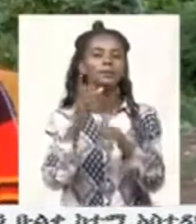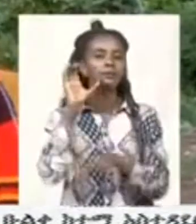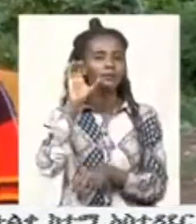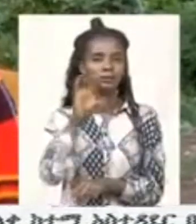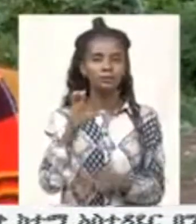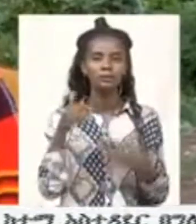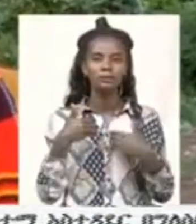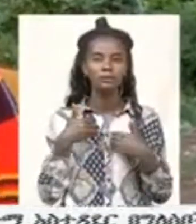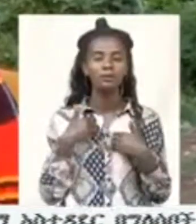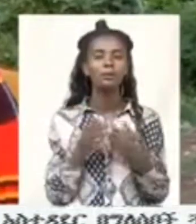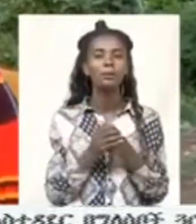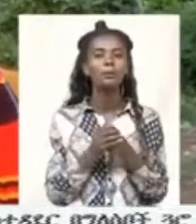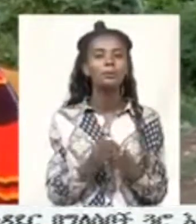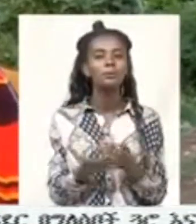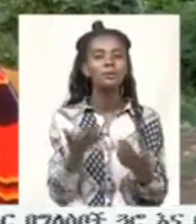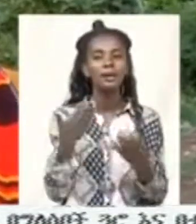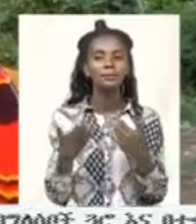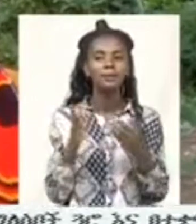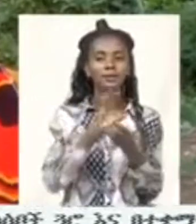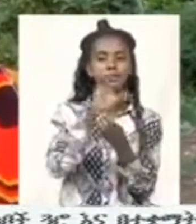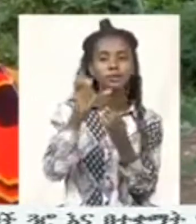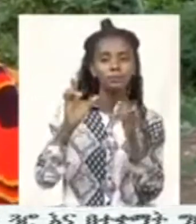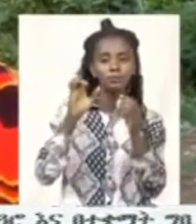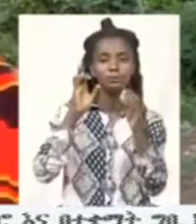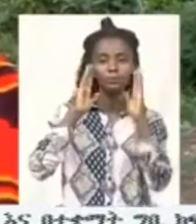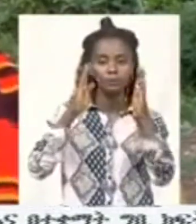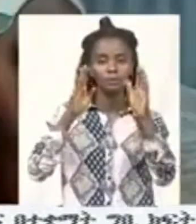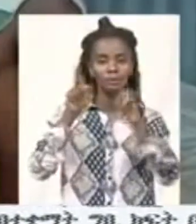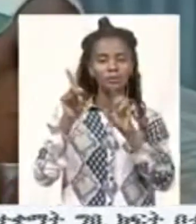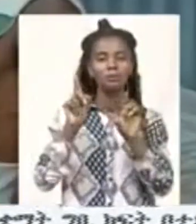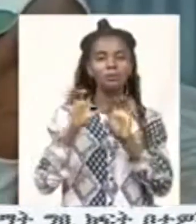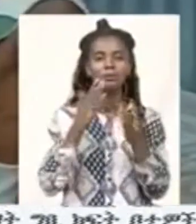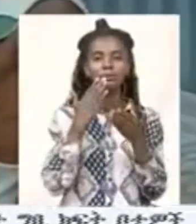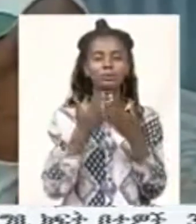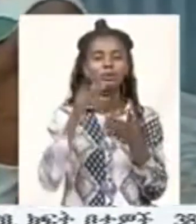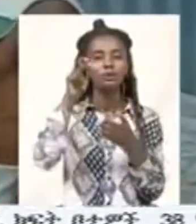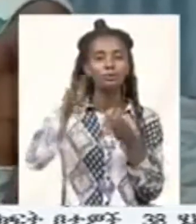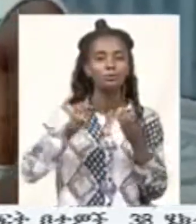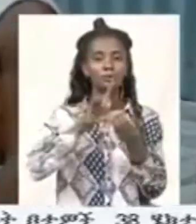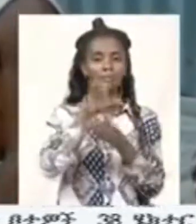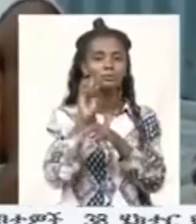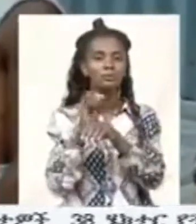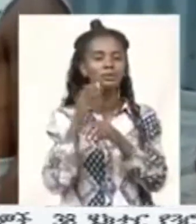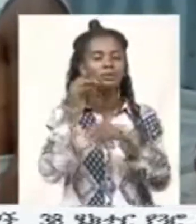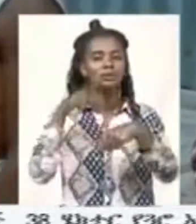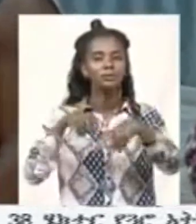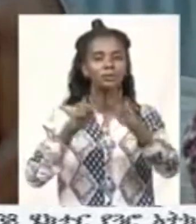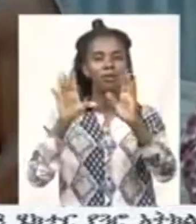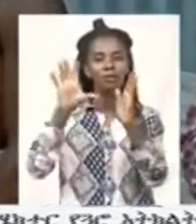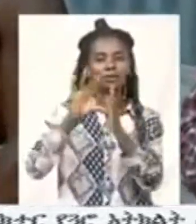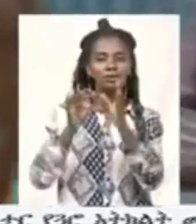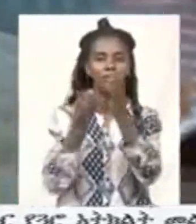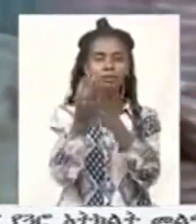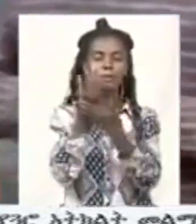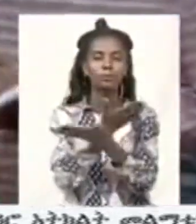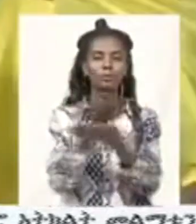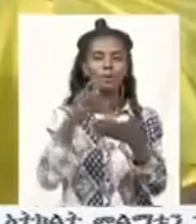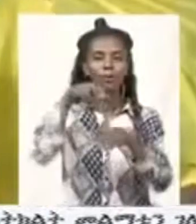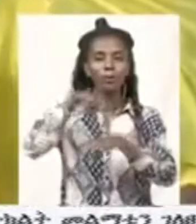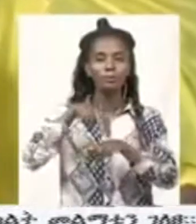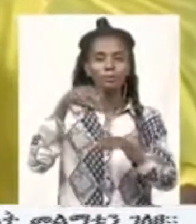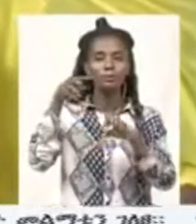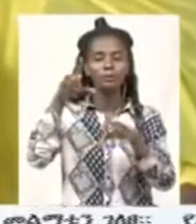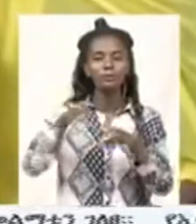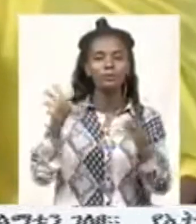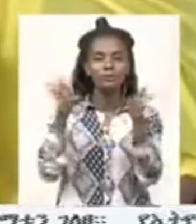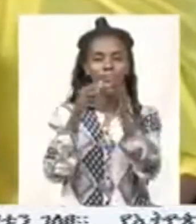ግዴታም ስላለበት ምናልባት ክልሉ የትኩረት አቅጣጫ ቢያደርገው ጥሩ ነው። በደቡብ ክልል ምክር ቤት የግብርናና ገጠር ልማት ጉዳዮች ቋሚ ኮሚቴ